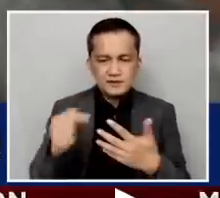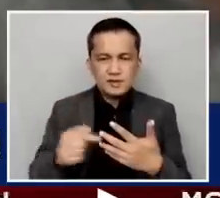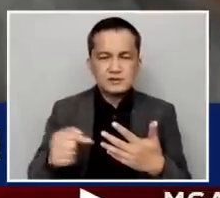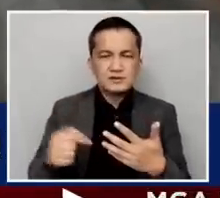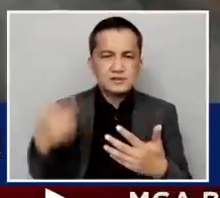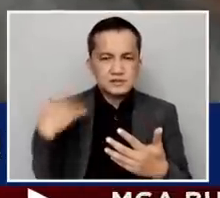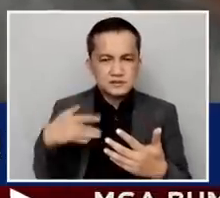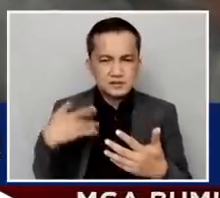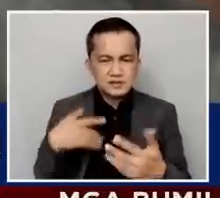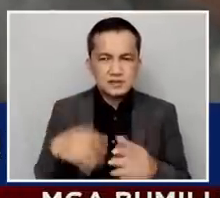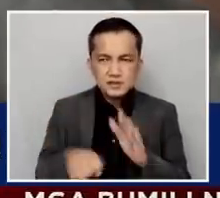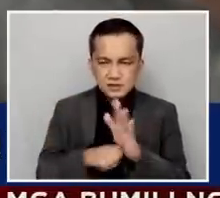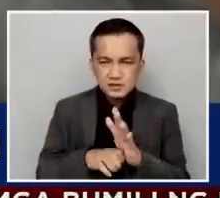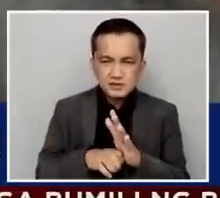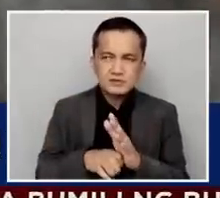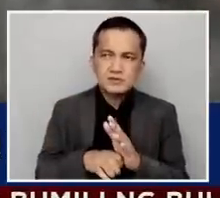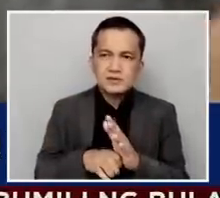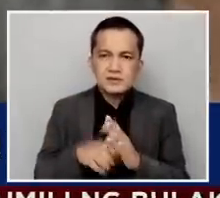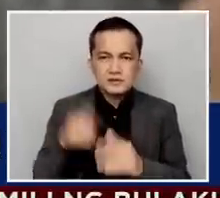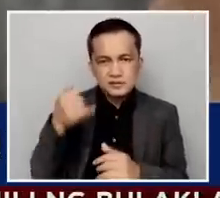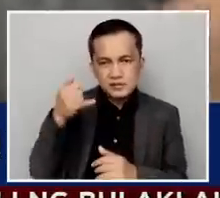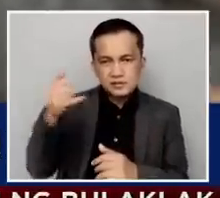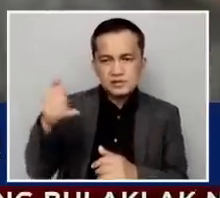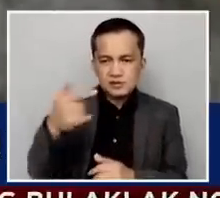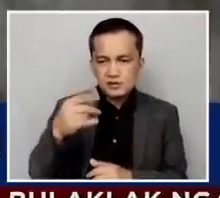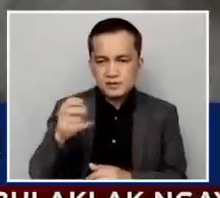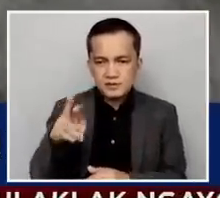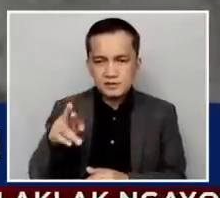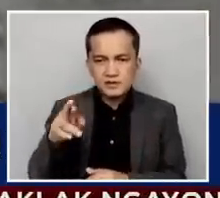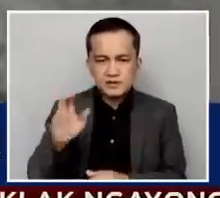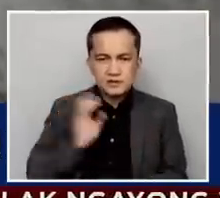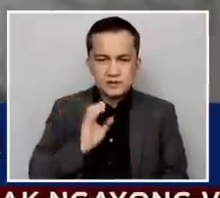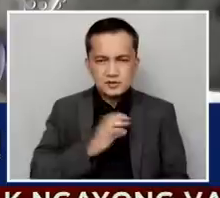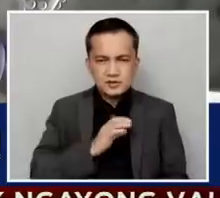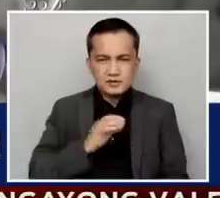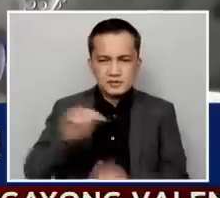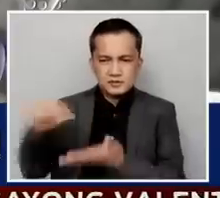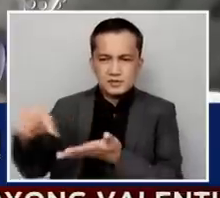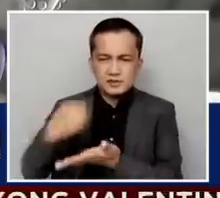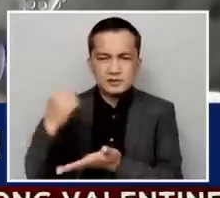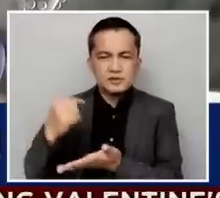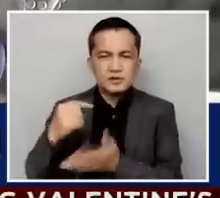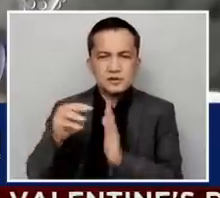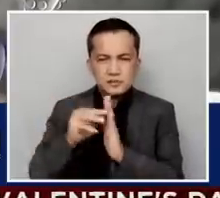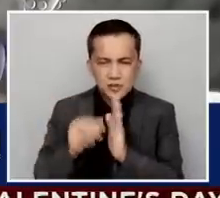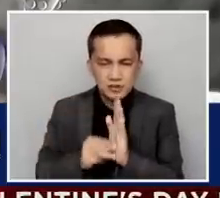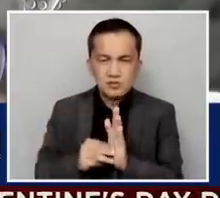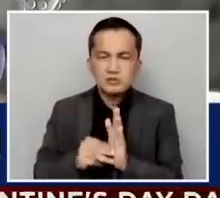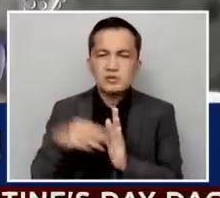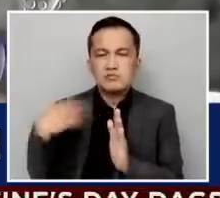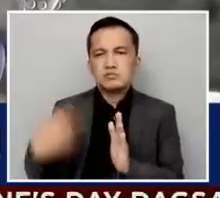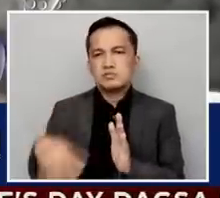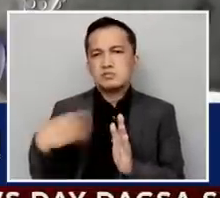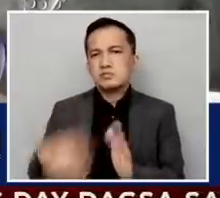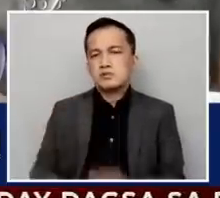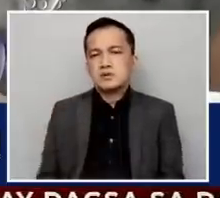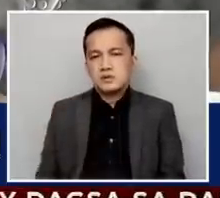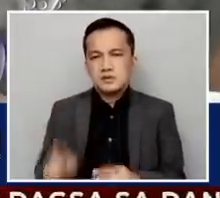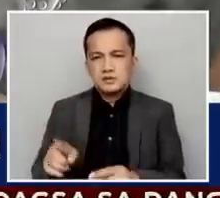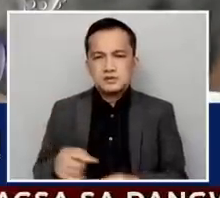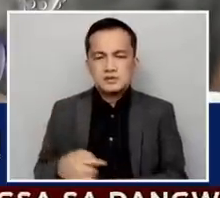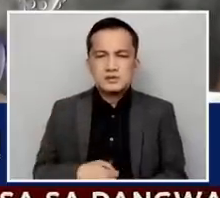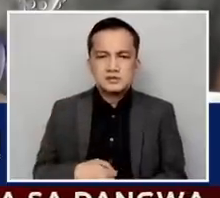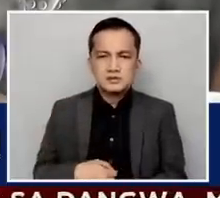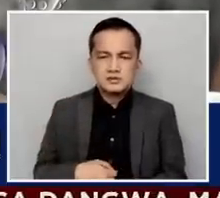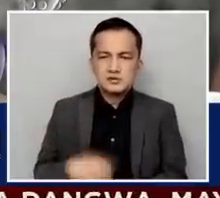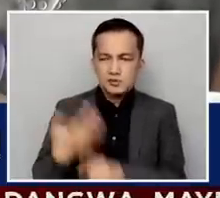kunwari tatawag siya sa mga governor, congressman, na binabayaran siya ng million. And then para makuha yung